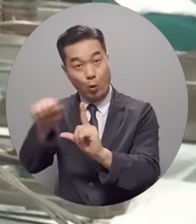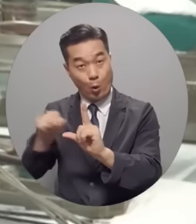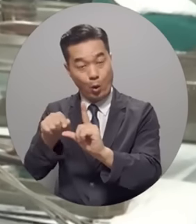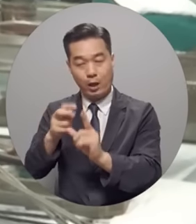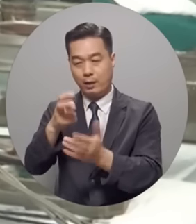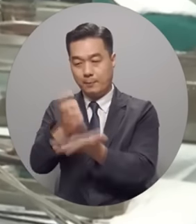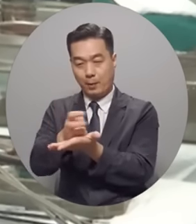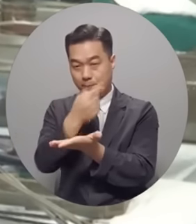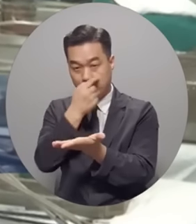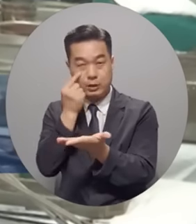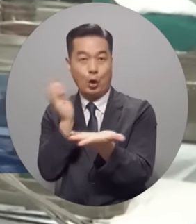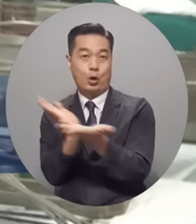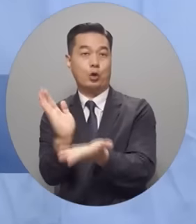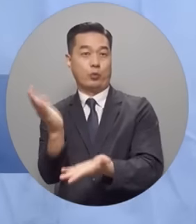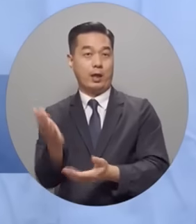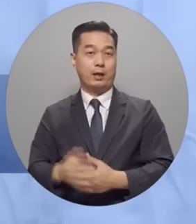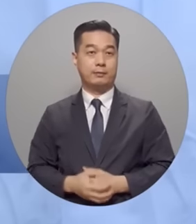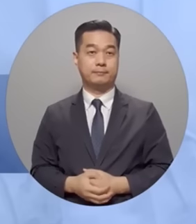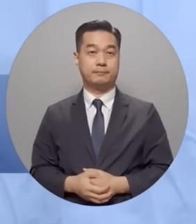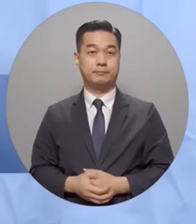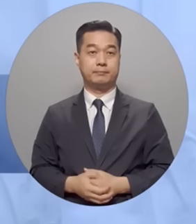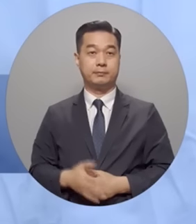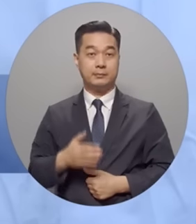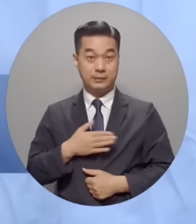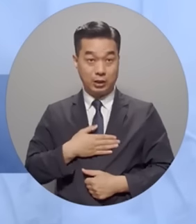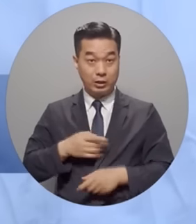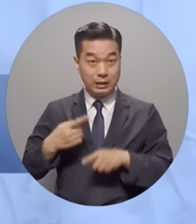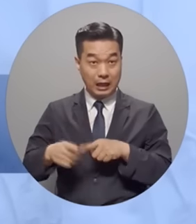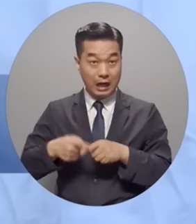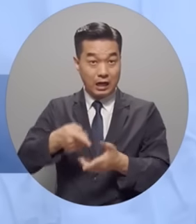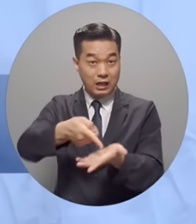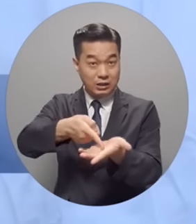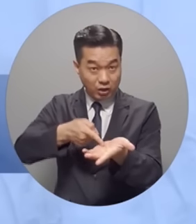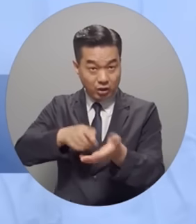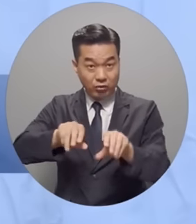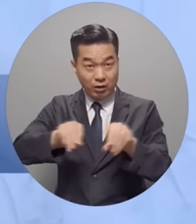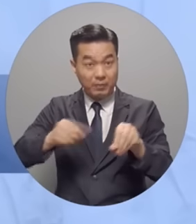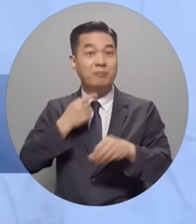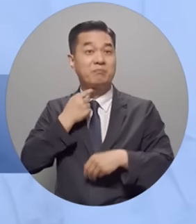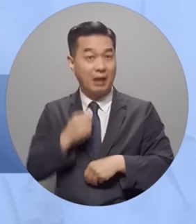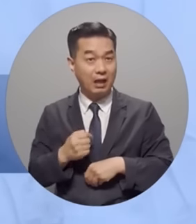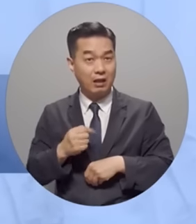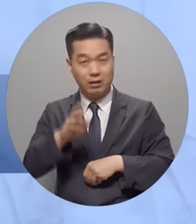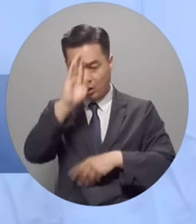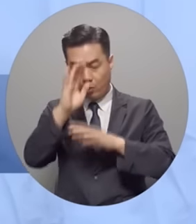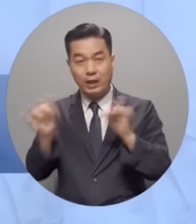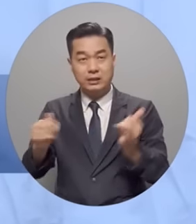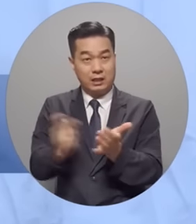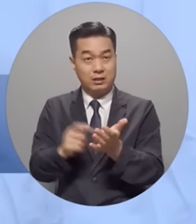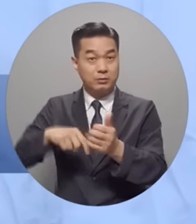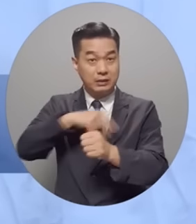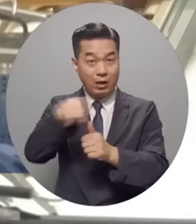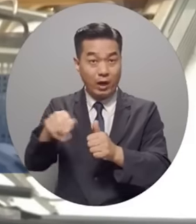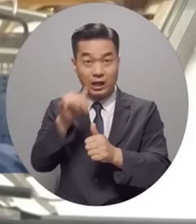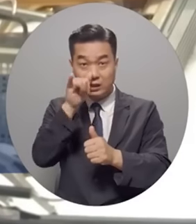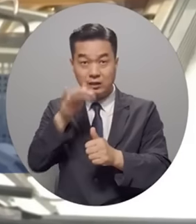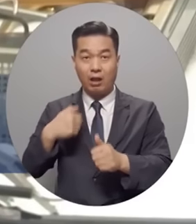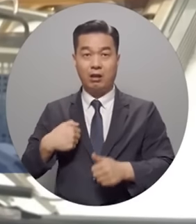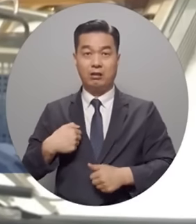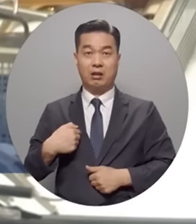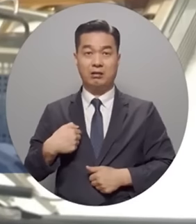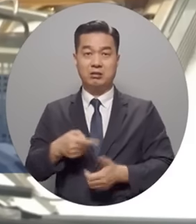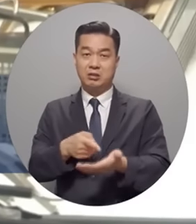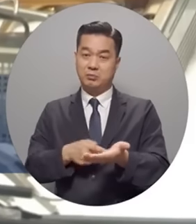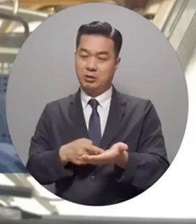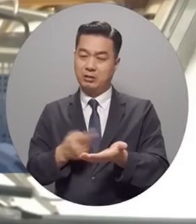겁니다. 저는 메스 주고 절개도 하고 그랬어요. 그러니까 한다가 응급상황이 생겼는데 나는